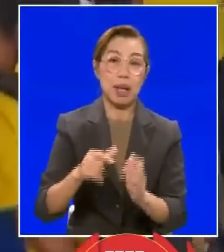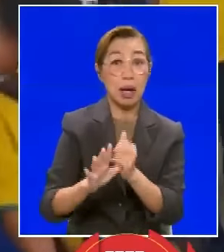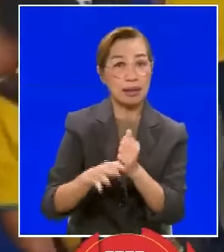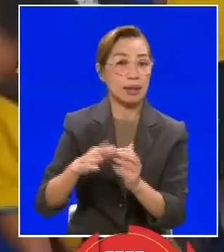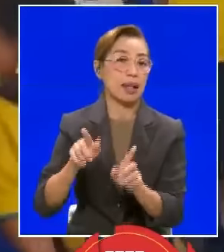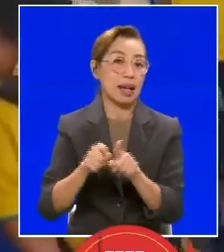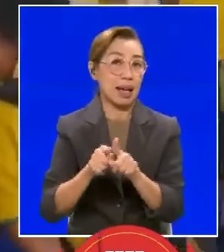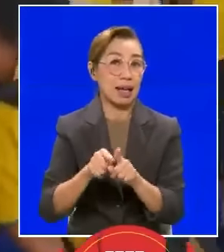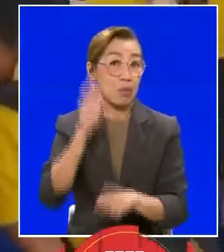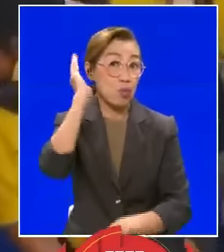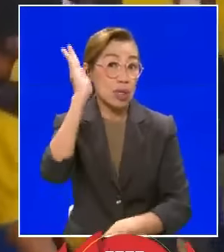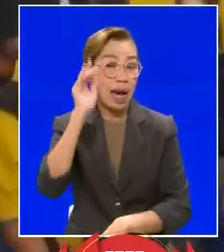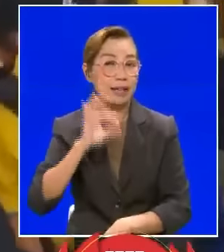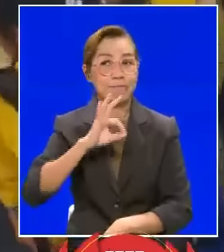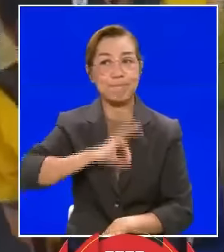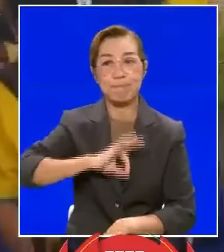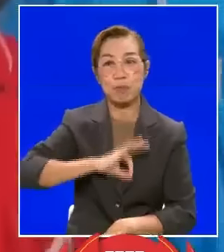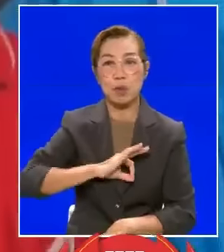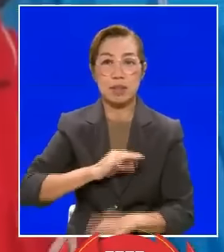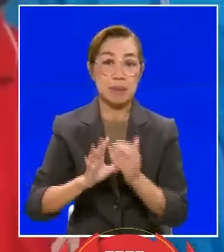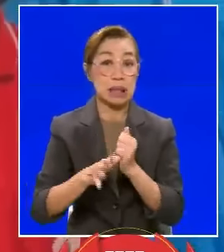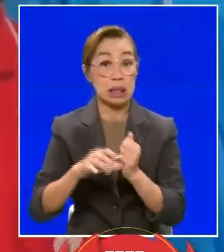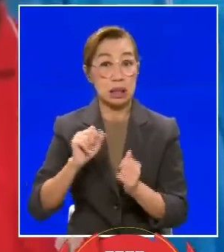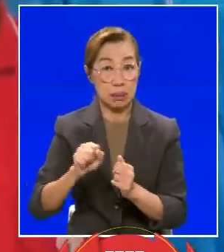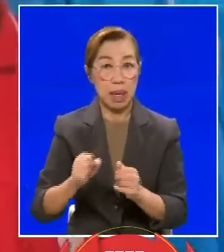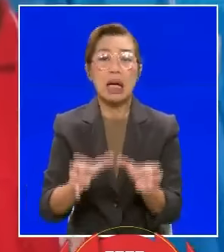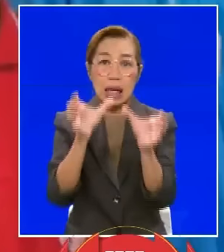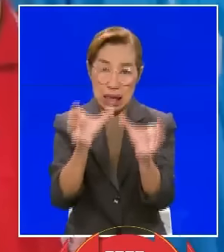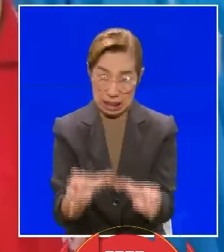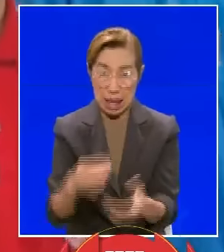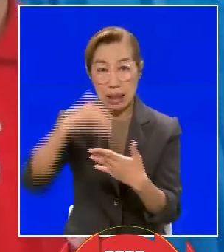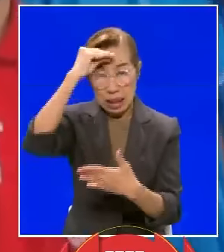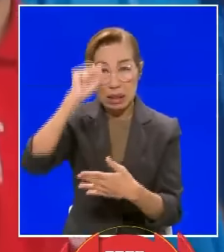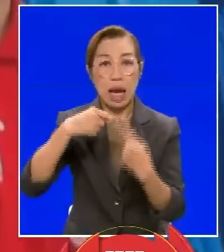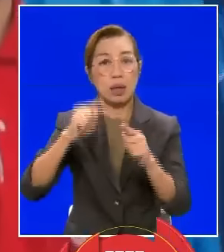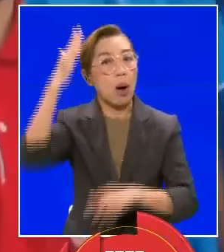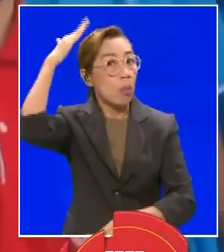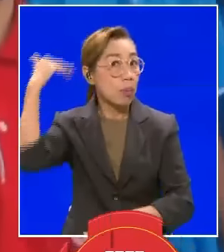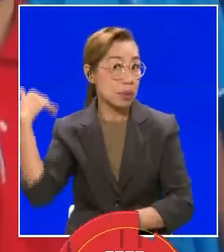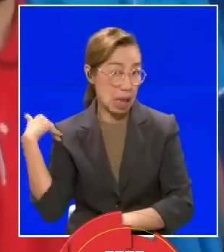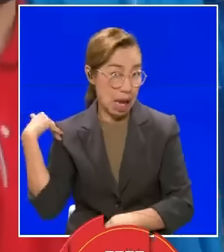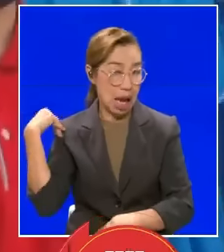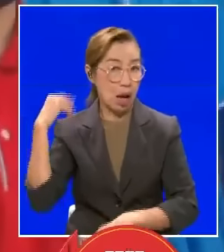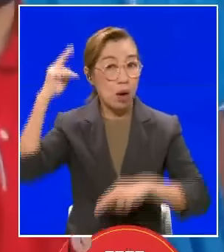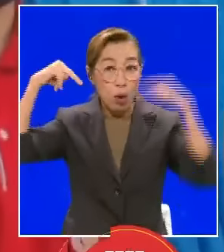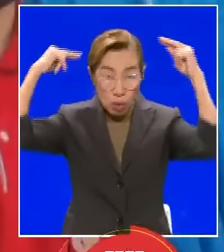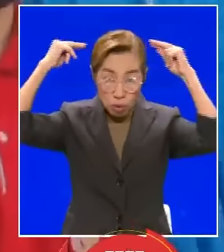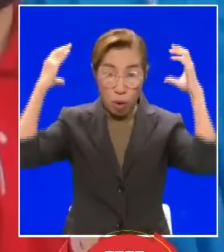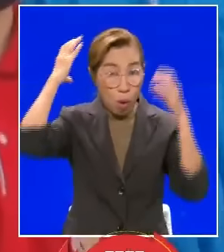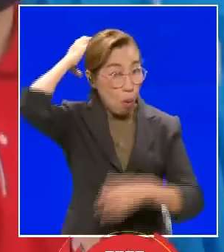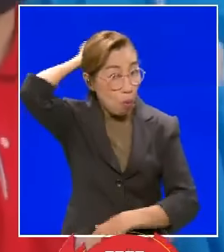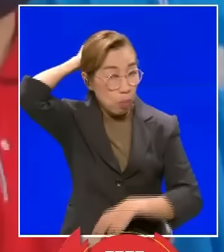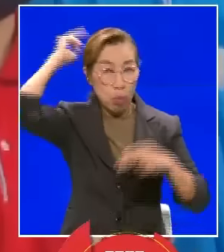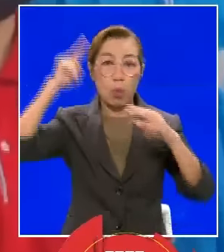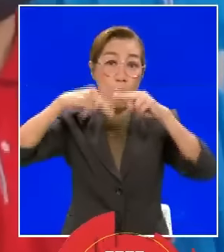ยเฉพาะนักเรียนชายแม้ว่าเขาจะใส่กางเกงนักเรียนแต่เขาก็ไว้ผมยาวมีโบรวบผมไว้ข้างหลังตาม